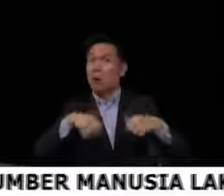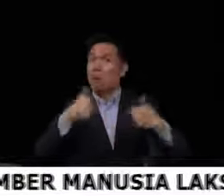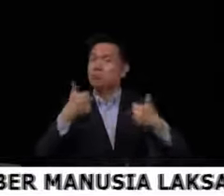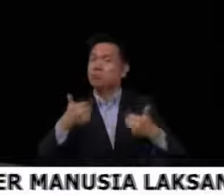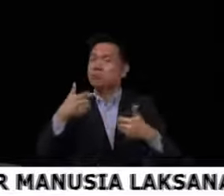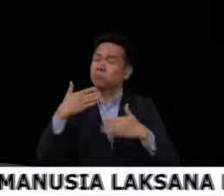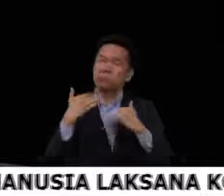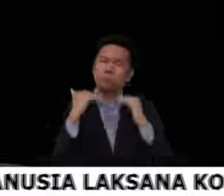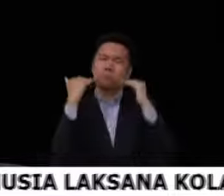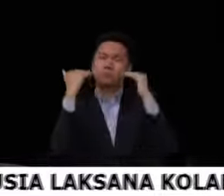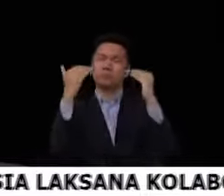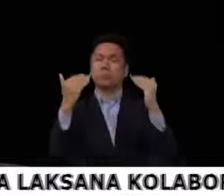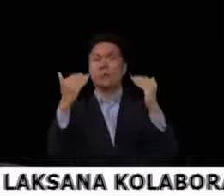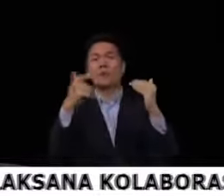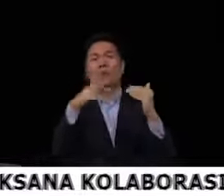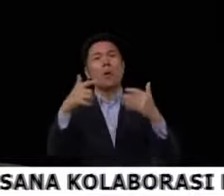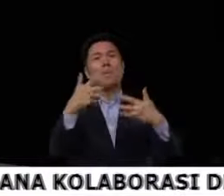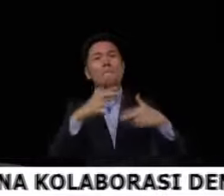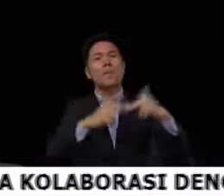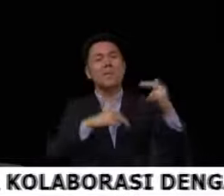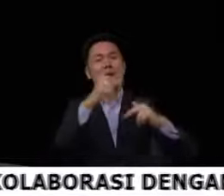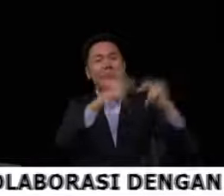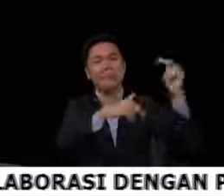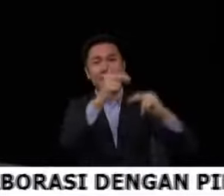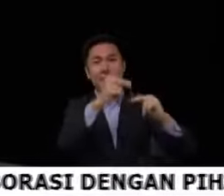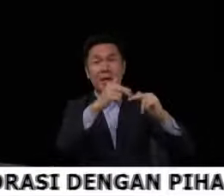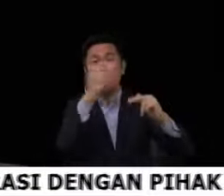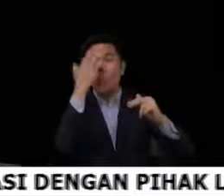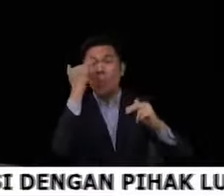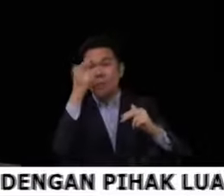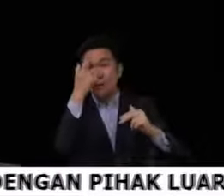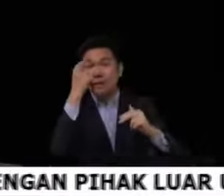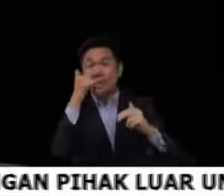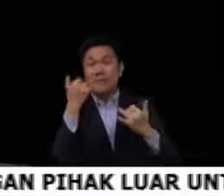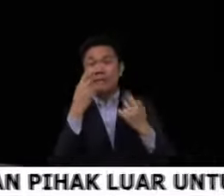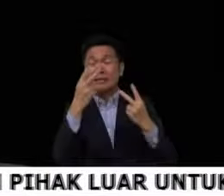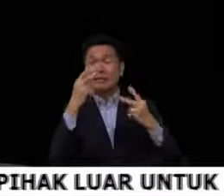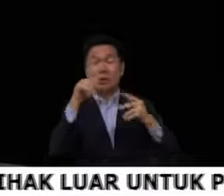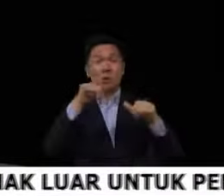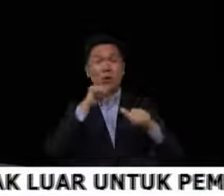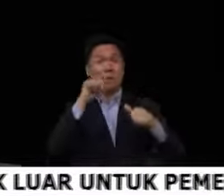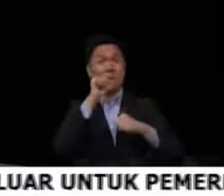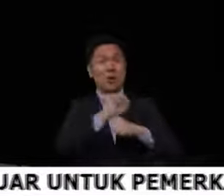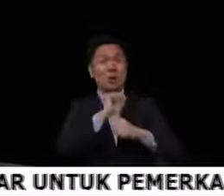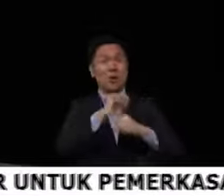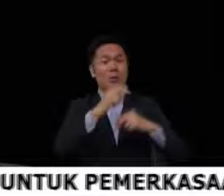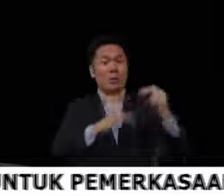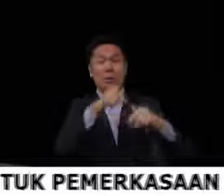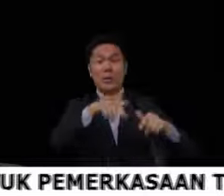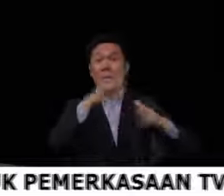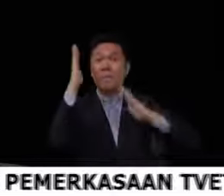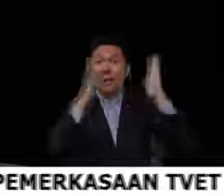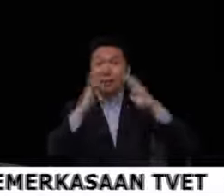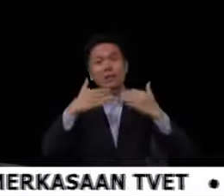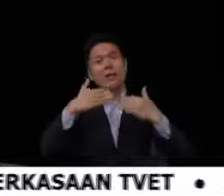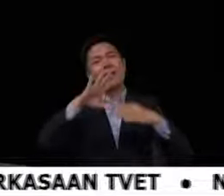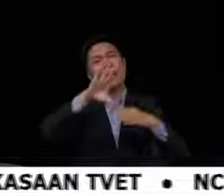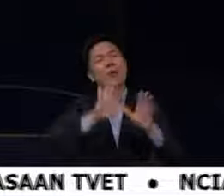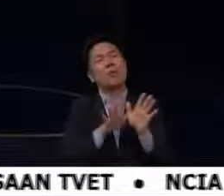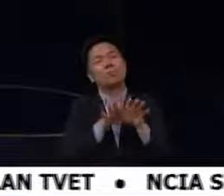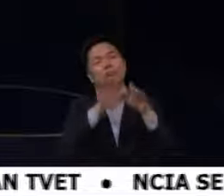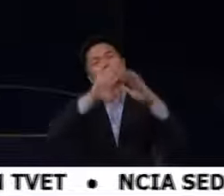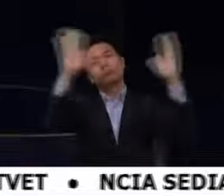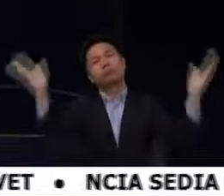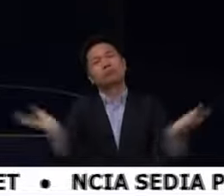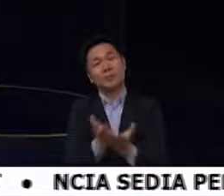dalam sektor Pembinaan untuk hai hai explore keseluruhan dunia Bukan saja di Malaysia Insyaallah mudah-mudahan dapur saya akan kembali untuk